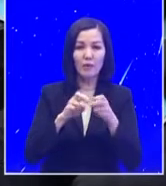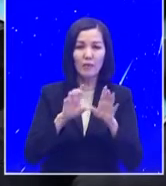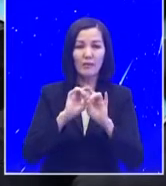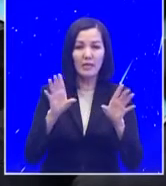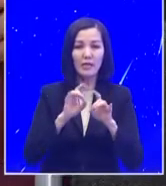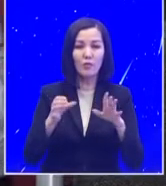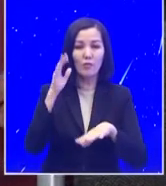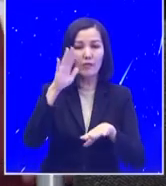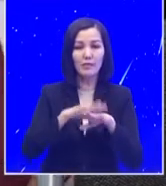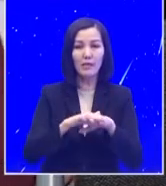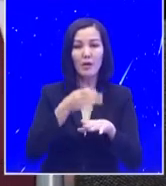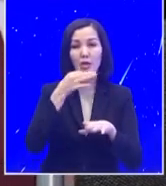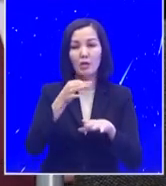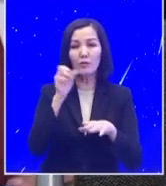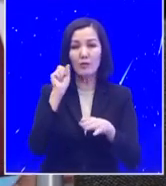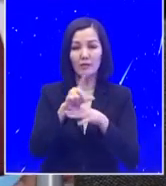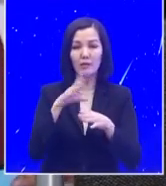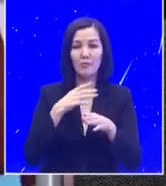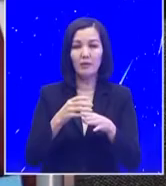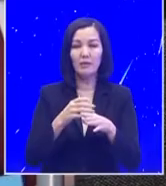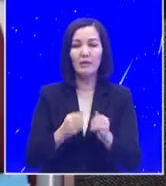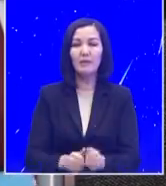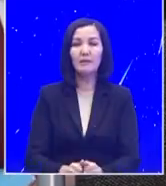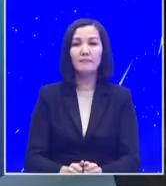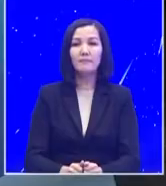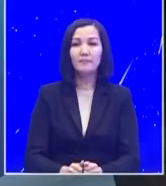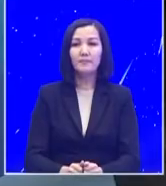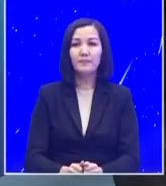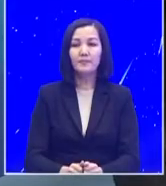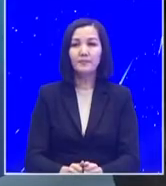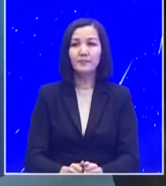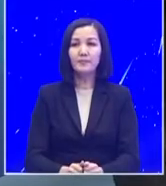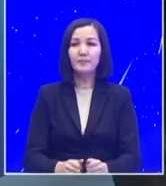бойынша Амандық Баталов жауаптыларға тиісті тапсырмалар жүктеді.